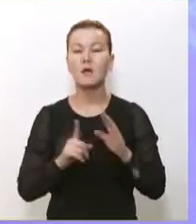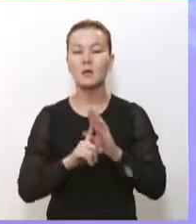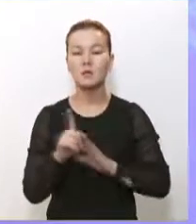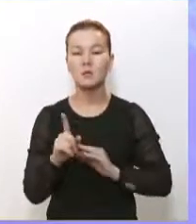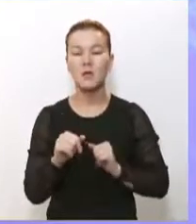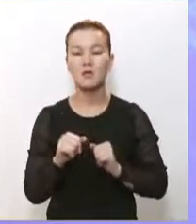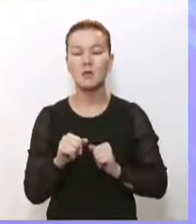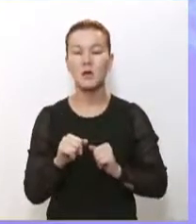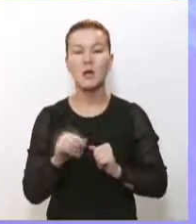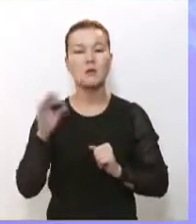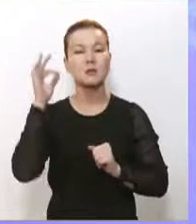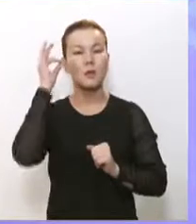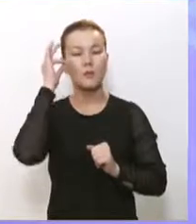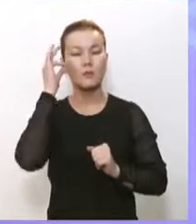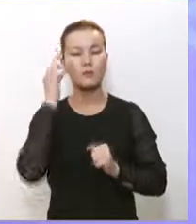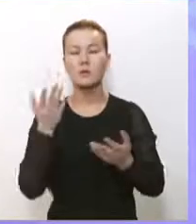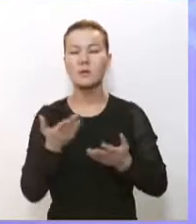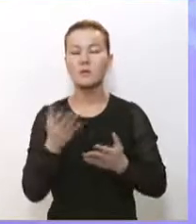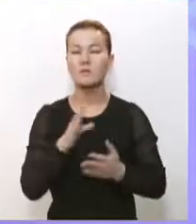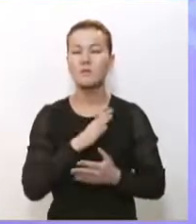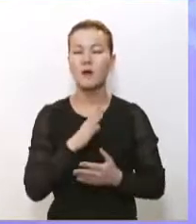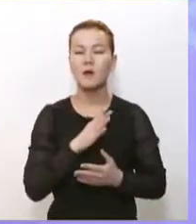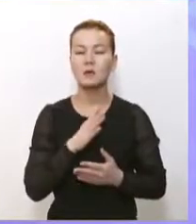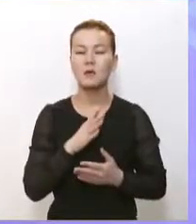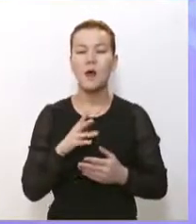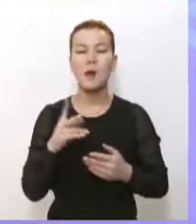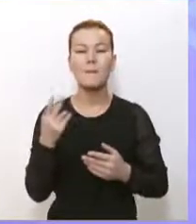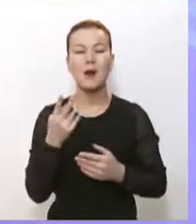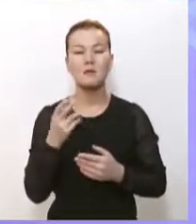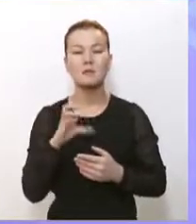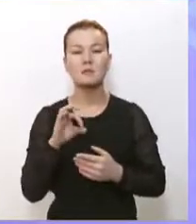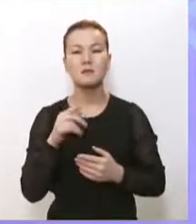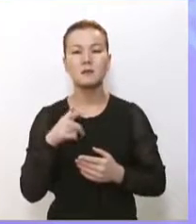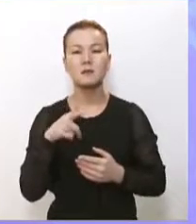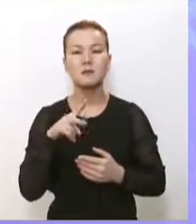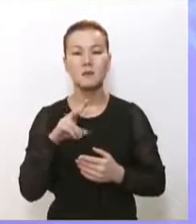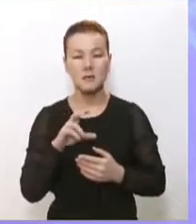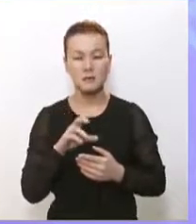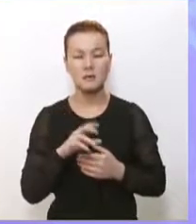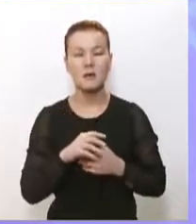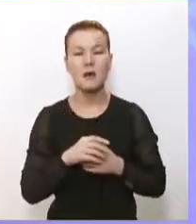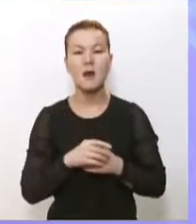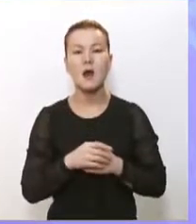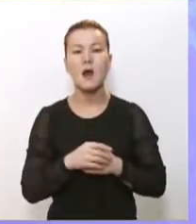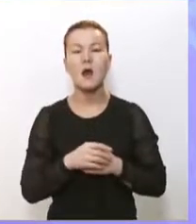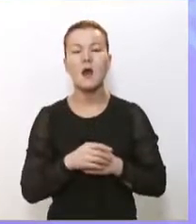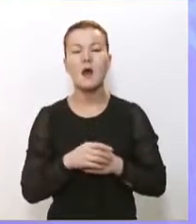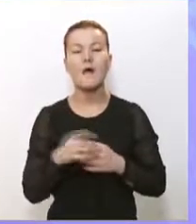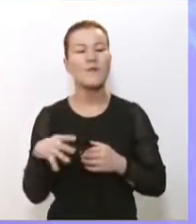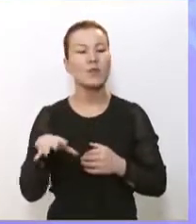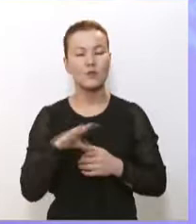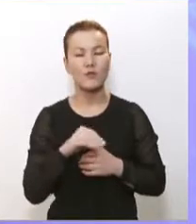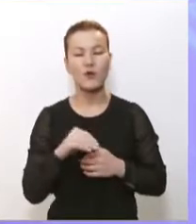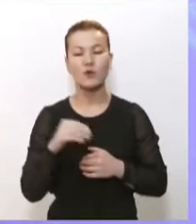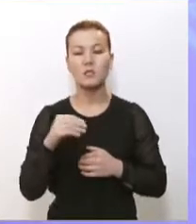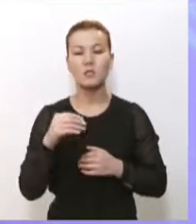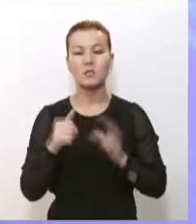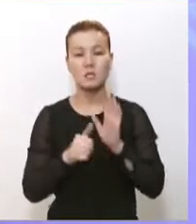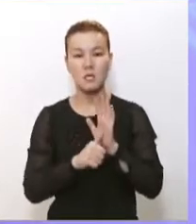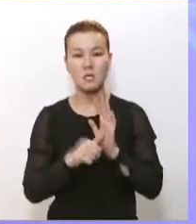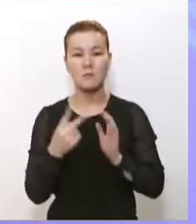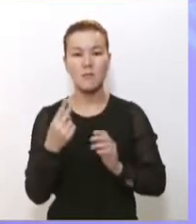начала напомним, какие бывают парные согласные. Всего 6